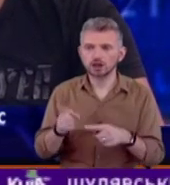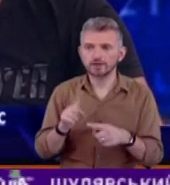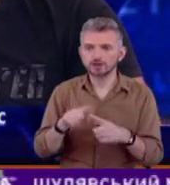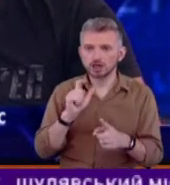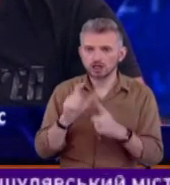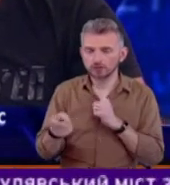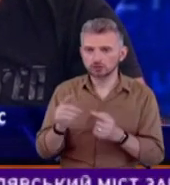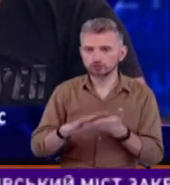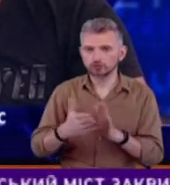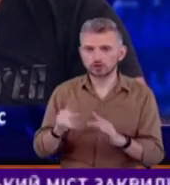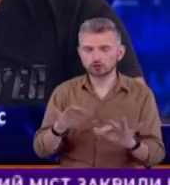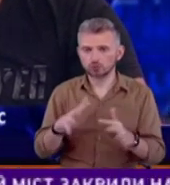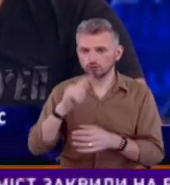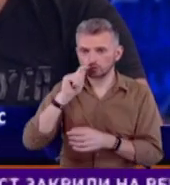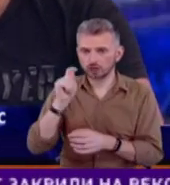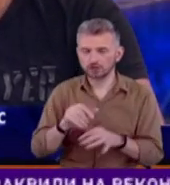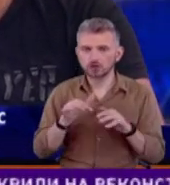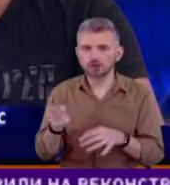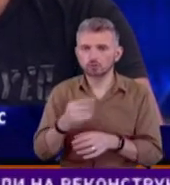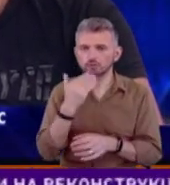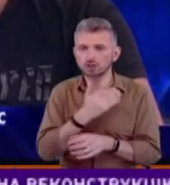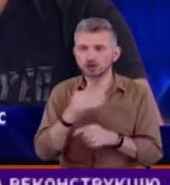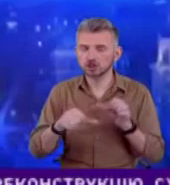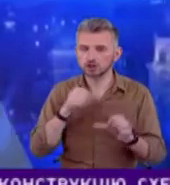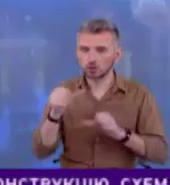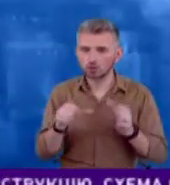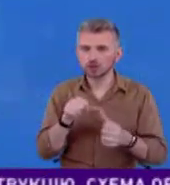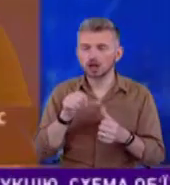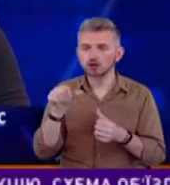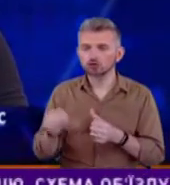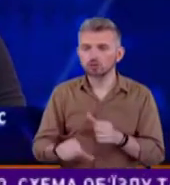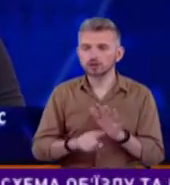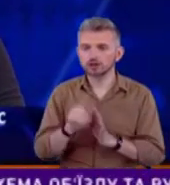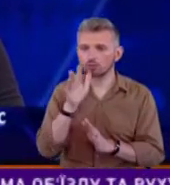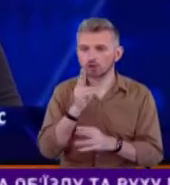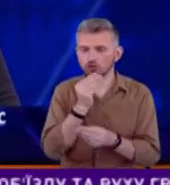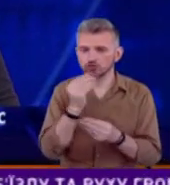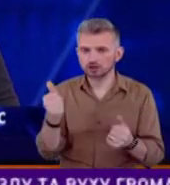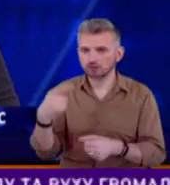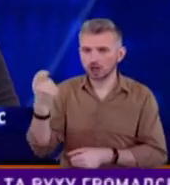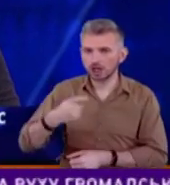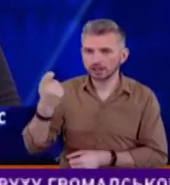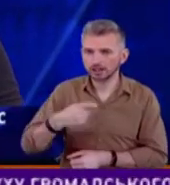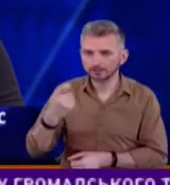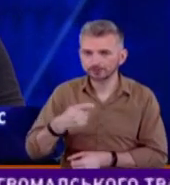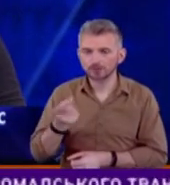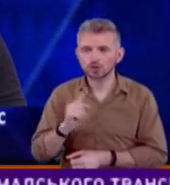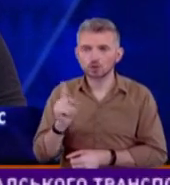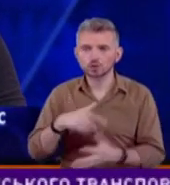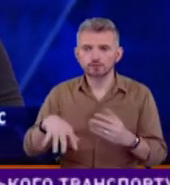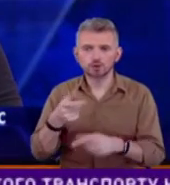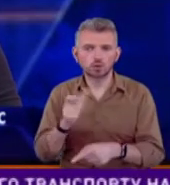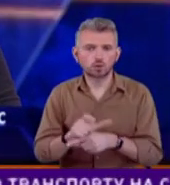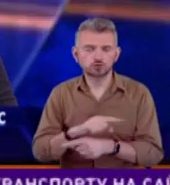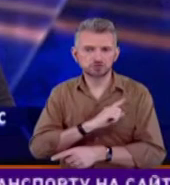на ту ситуацию, которая происходит в Украине. Дело в том, что за последние годы, особенно с момента исчезновения госавтоинспекции, то, что все очень